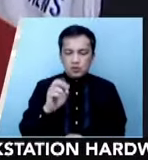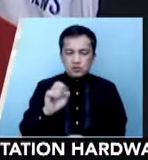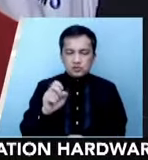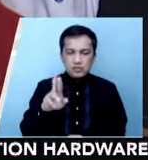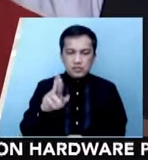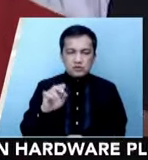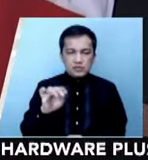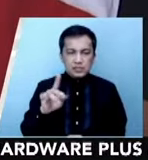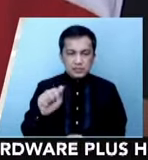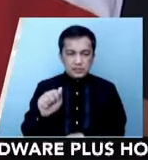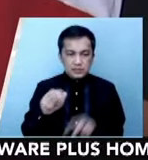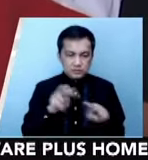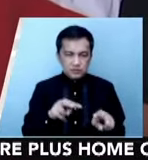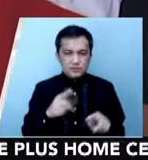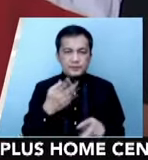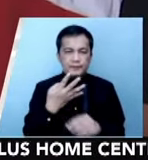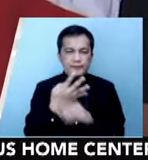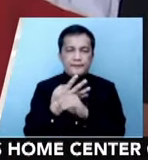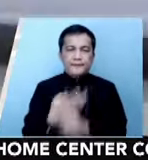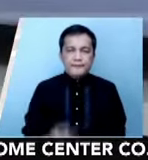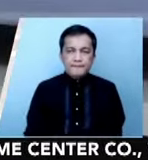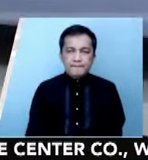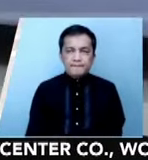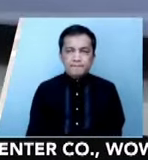nakatutok, 24 oras.